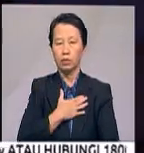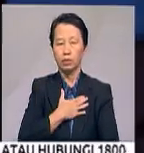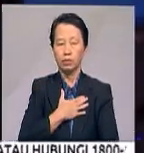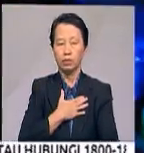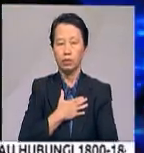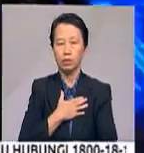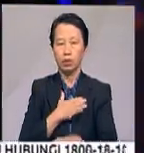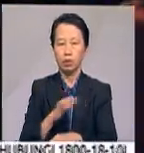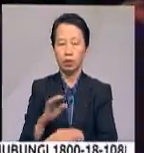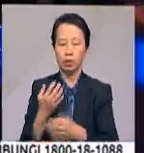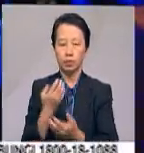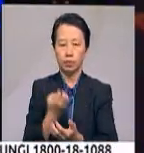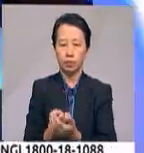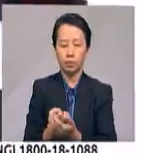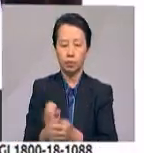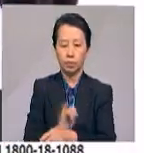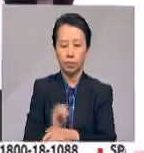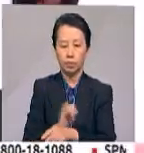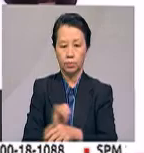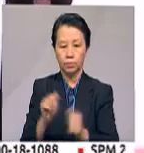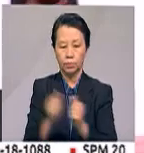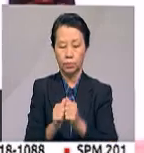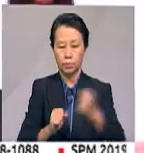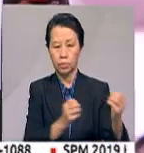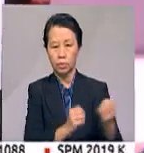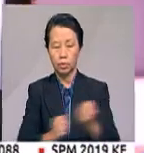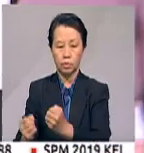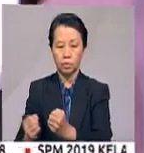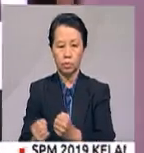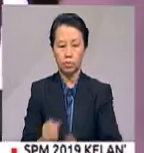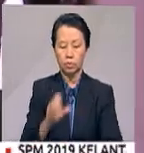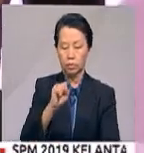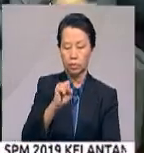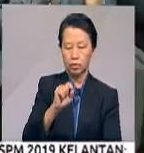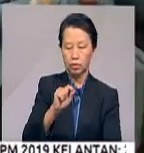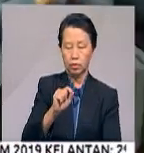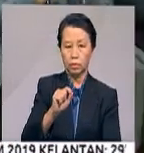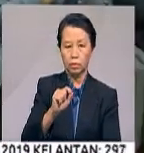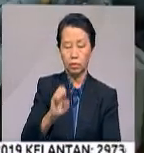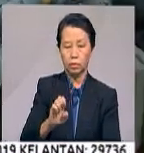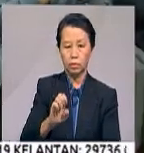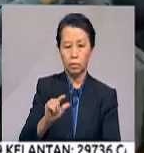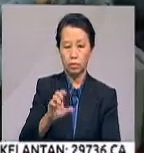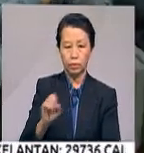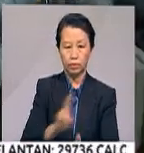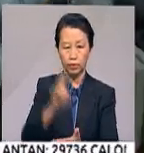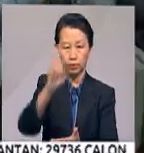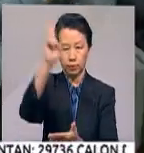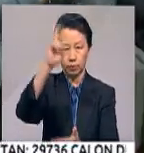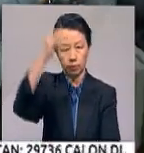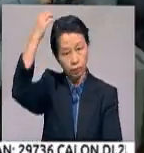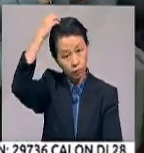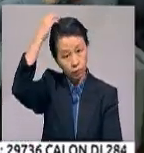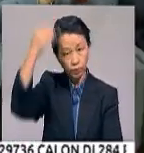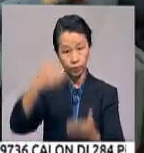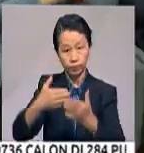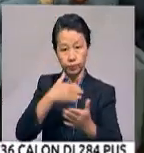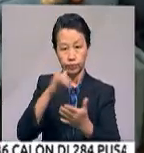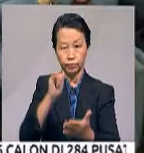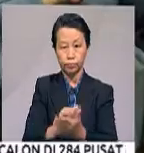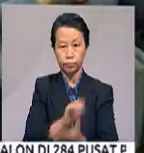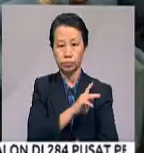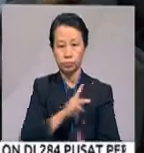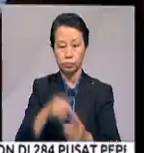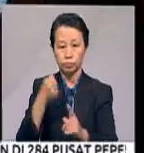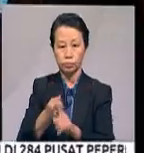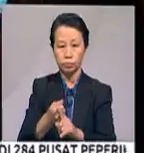Industries 2019 anjuran Universiti Segi di Petaling Jaya, Selangor. Sebelum ini, Ketua Penolong Pengarah Bahagian Anti